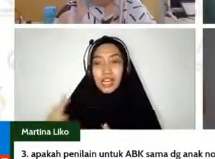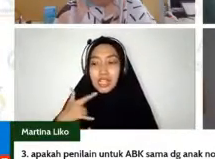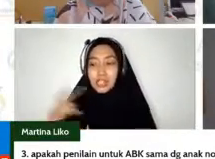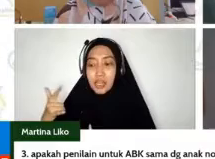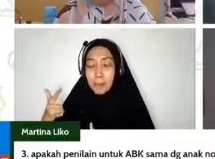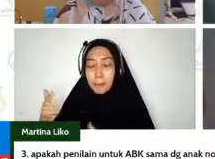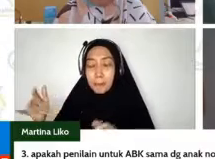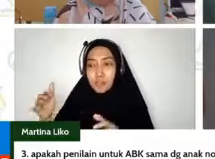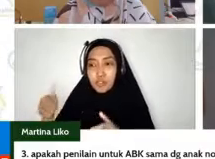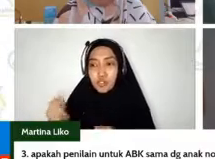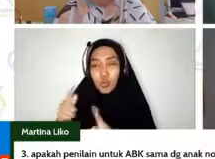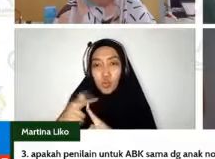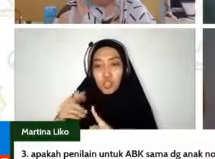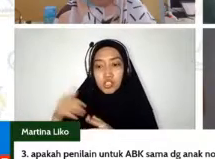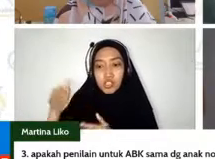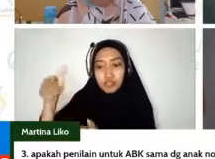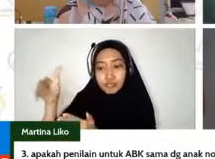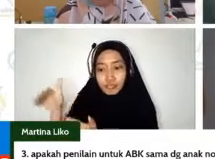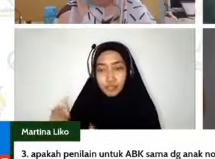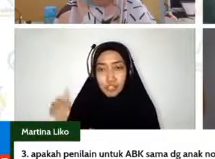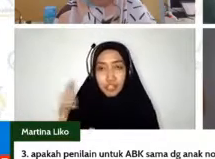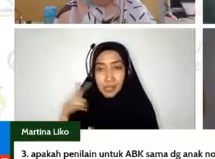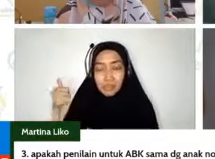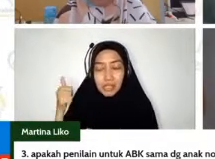mengumpulkan tugas tapi nggak harus